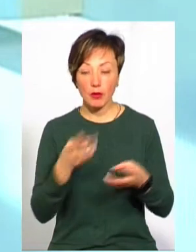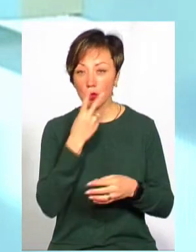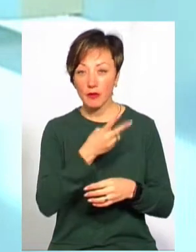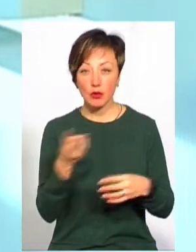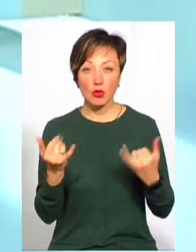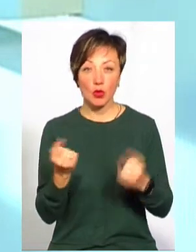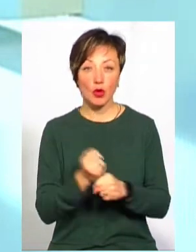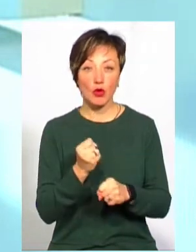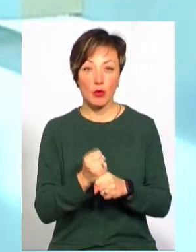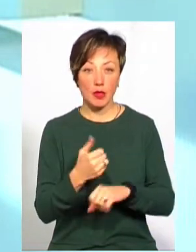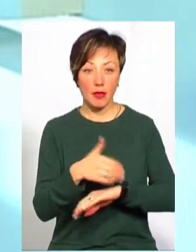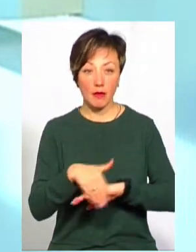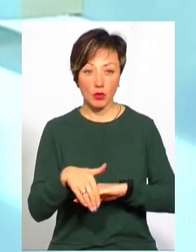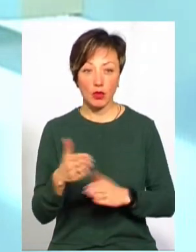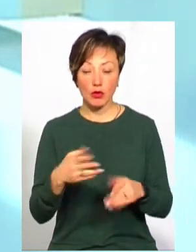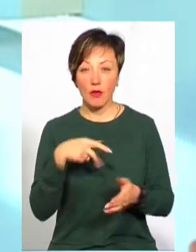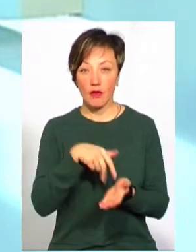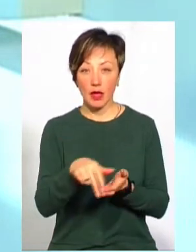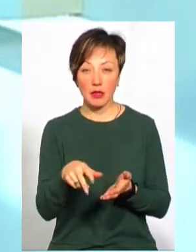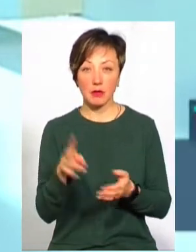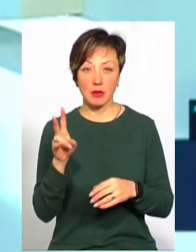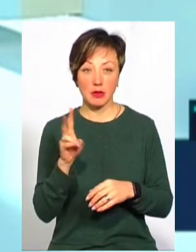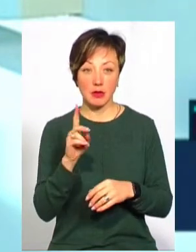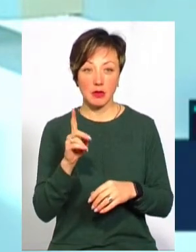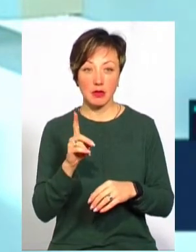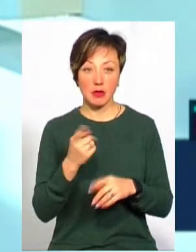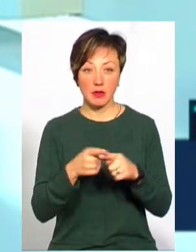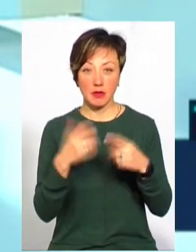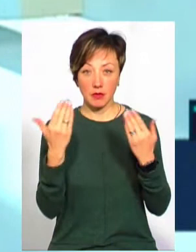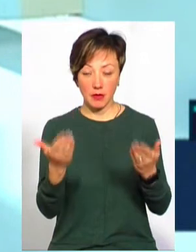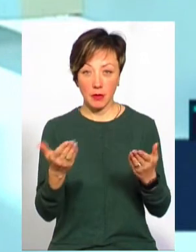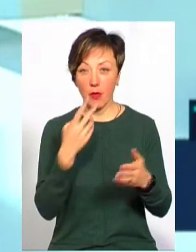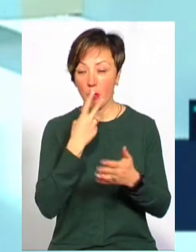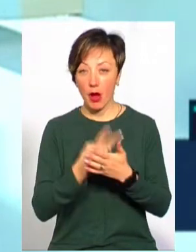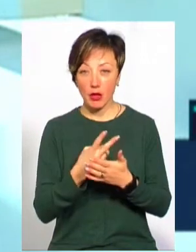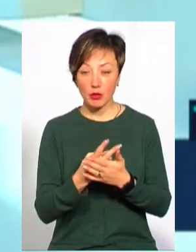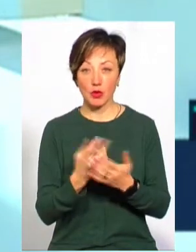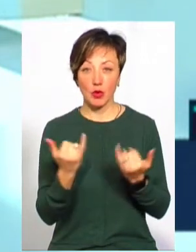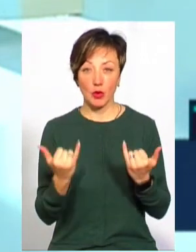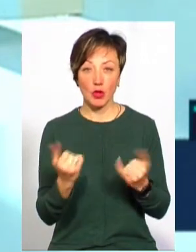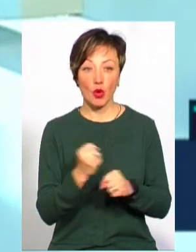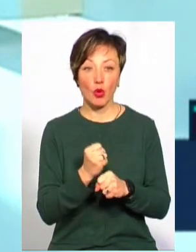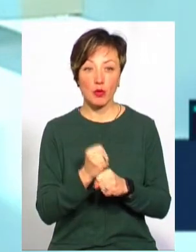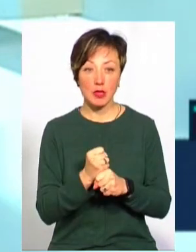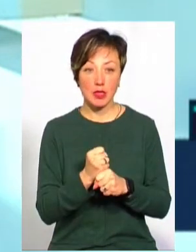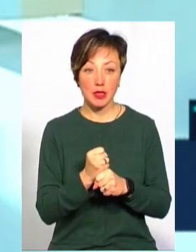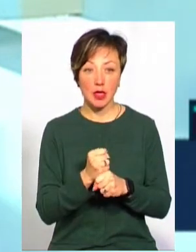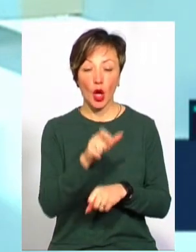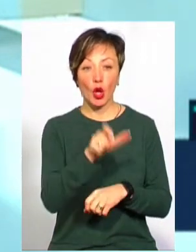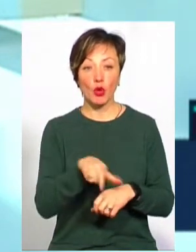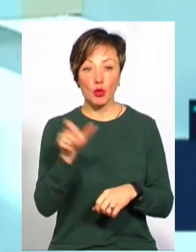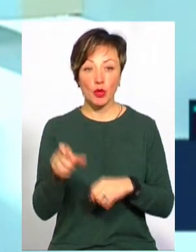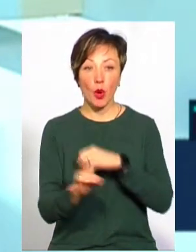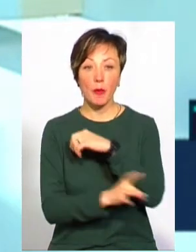Подивіться, що сьогодні робиться на вулиці. Якщо ми вийдемо за ворота вашої студії, ми побачимо, що сьогодні робиться.